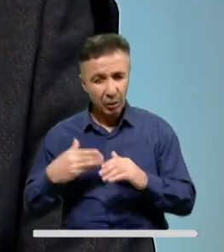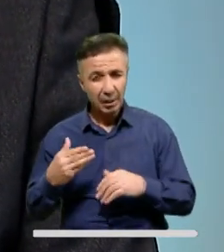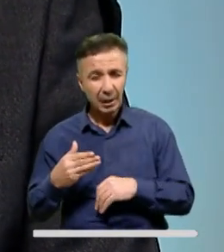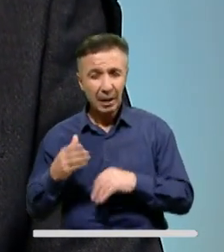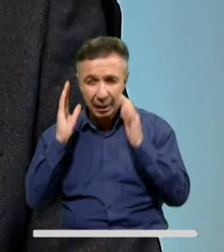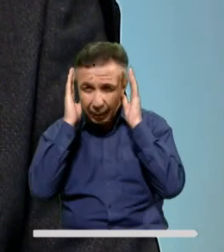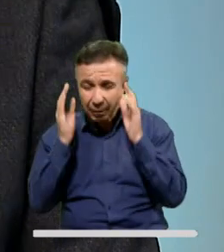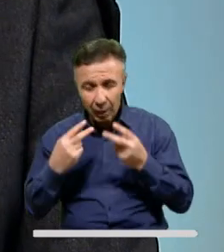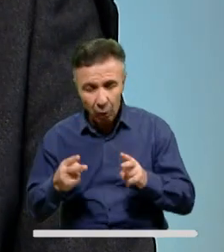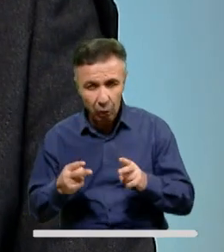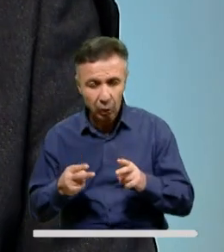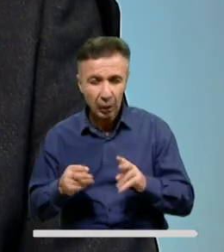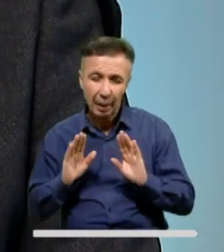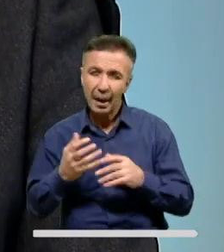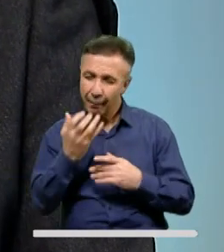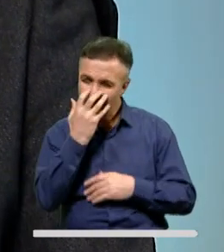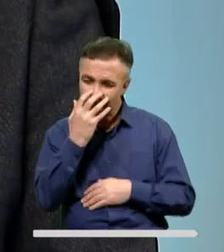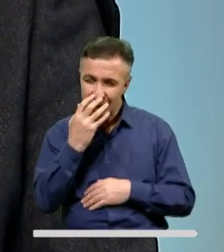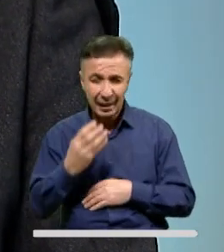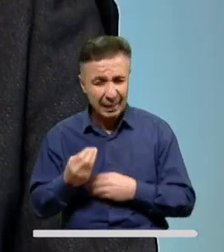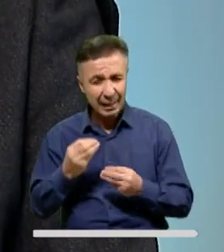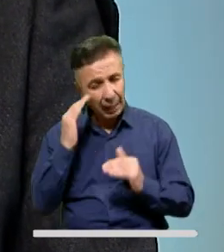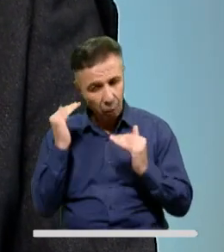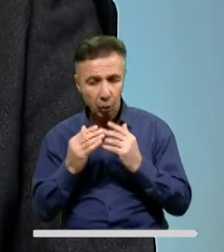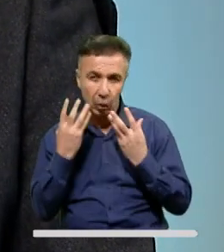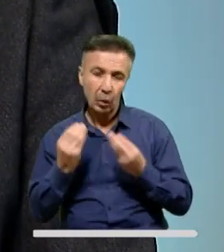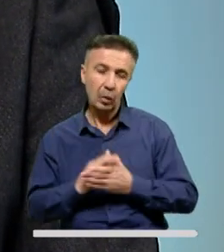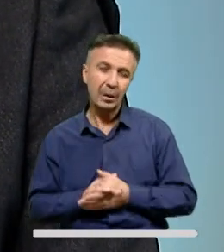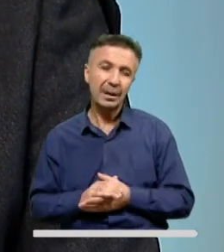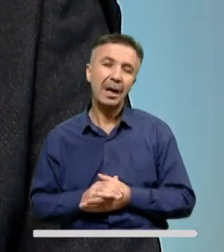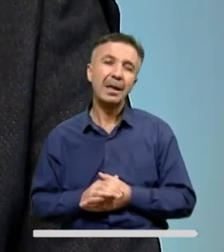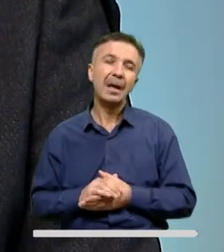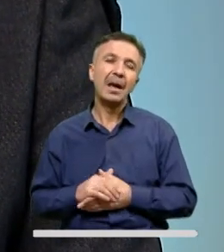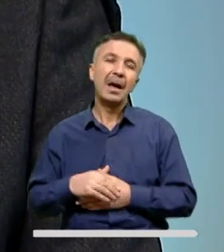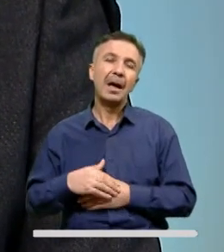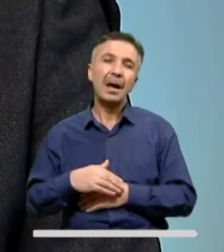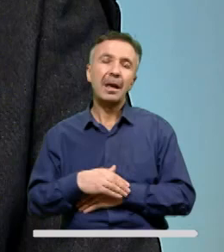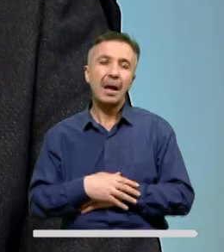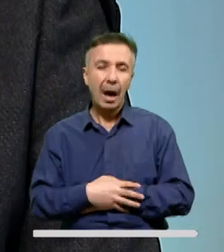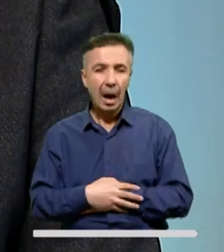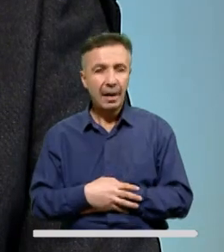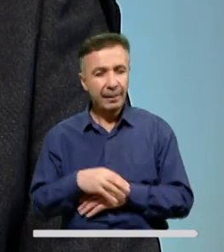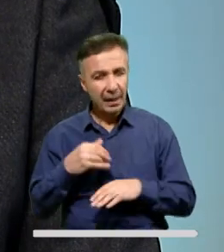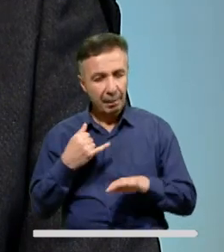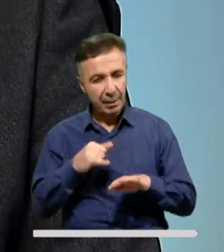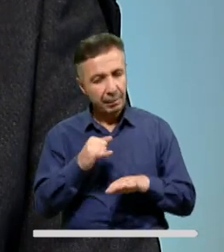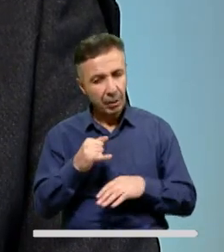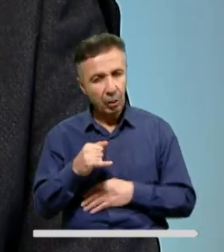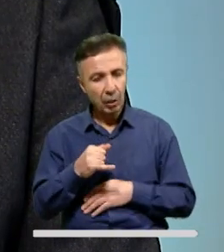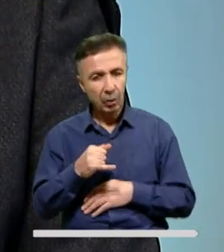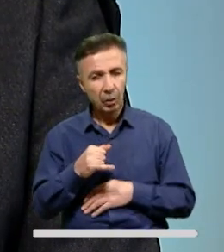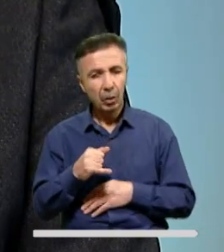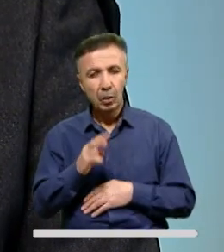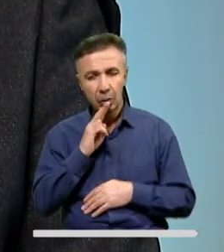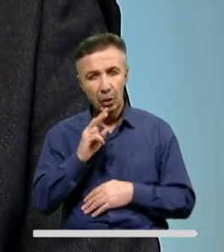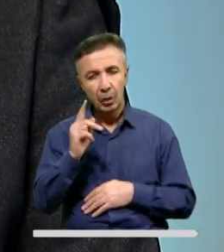birazcık beklersek de iyi olur. İmkan varsa beklesinler. Zaten Hanefi mezhebine göre son yarım saat, son 40 dakikada